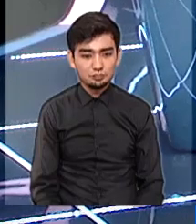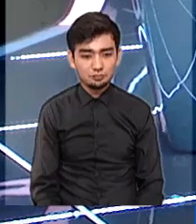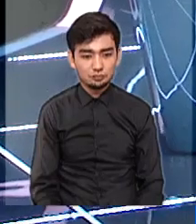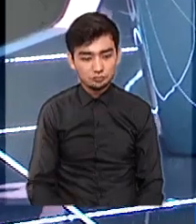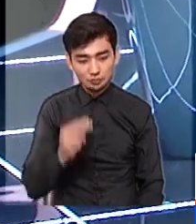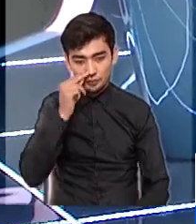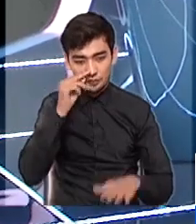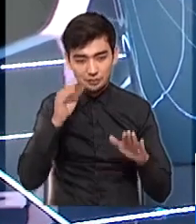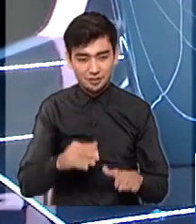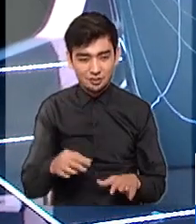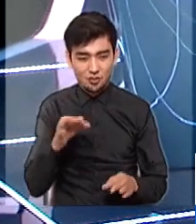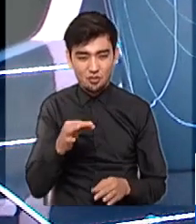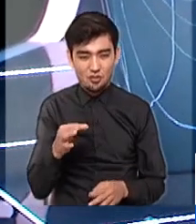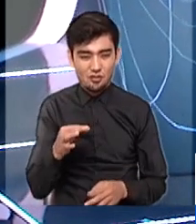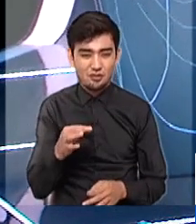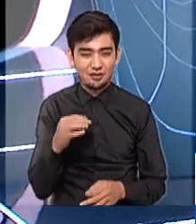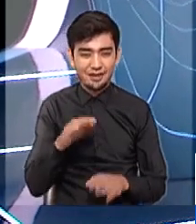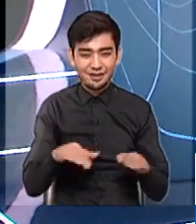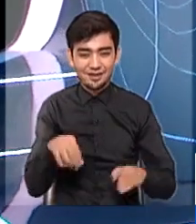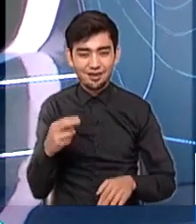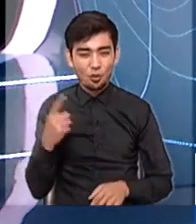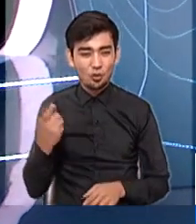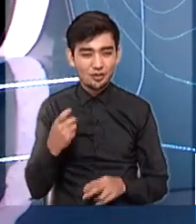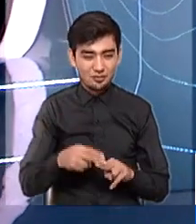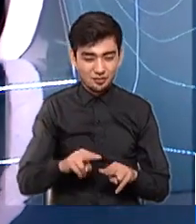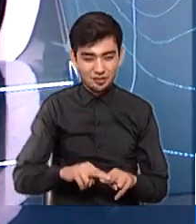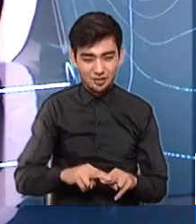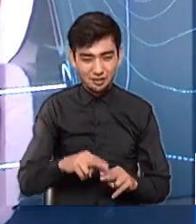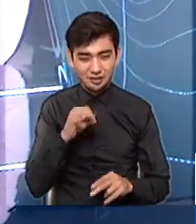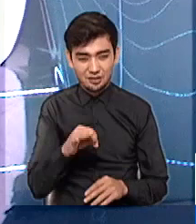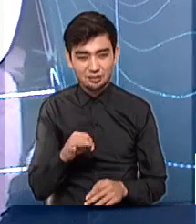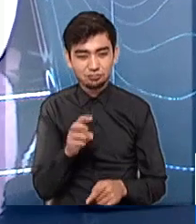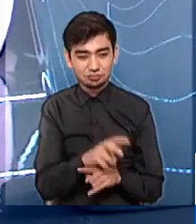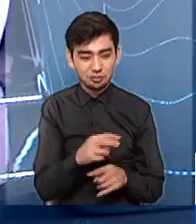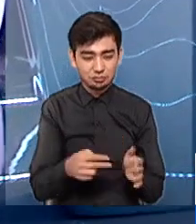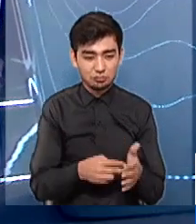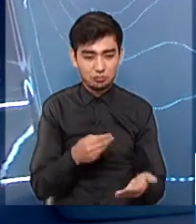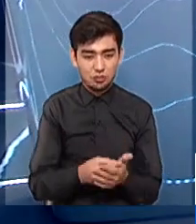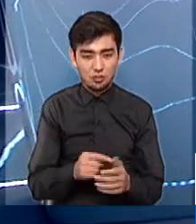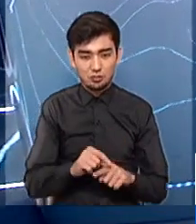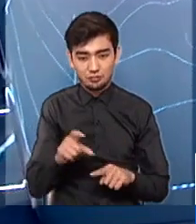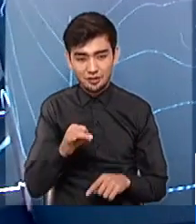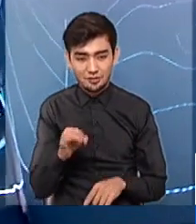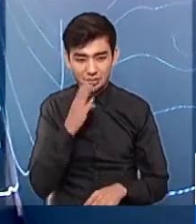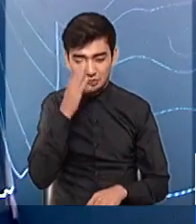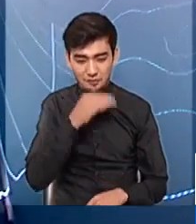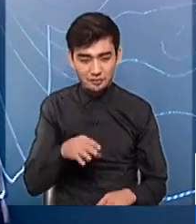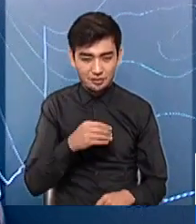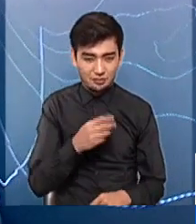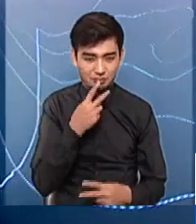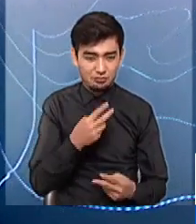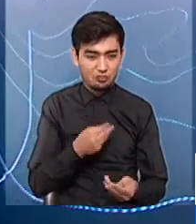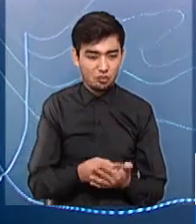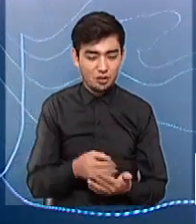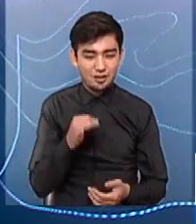в Шымкенте частные детские сады повышают оплату за посещение родители эту новость восприняли в штыки они говорят что